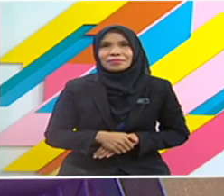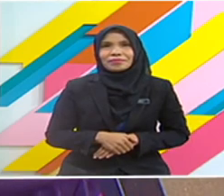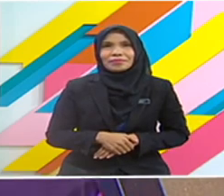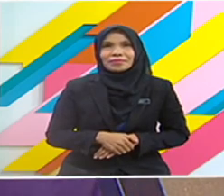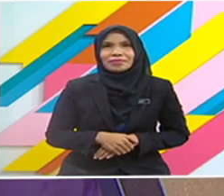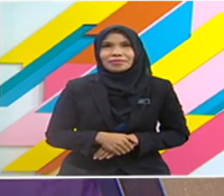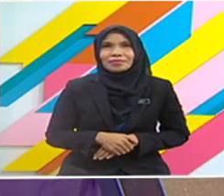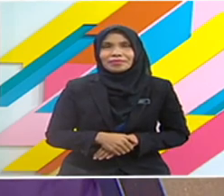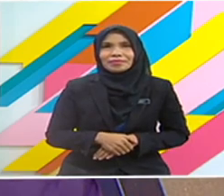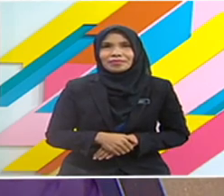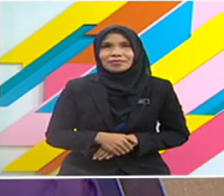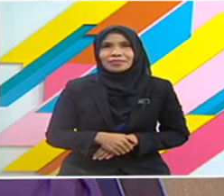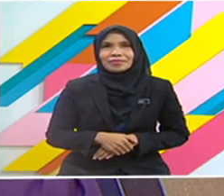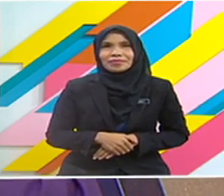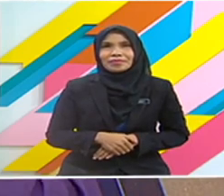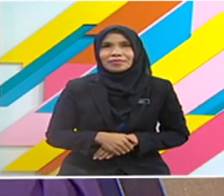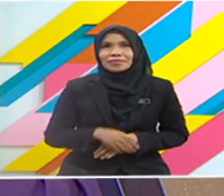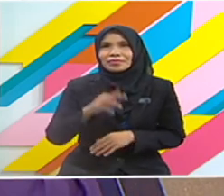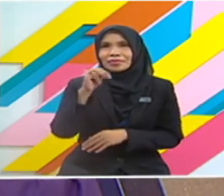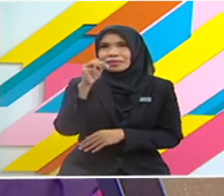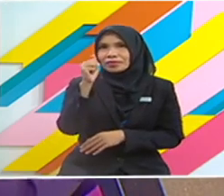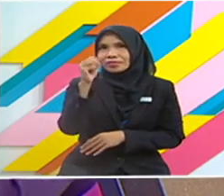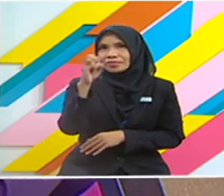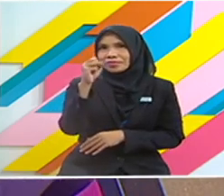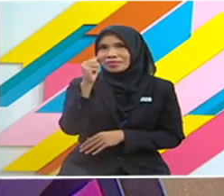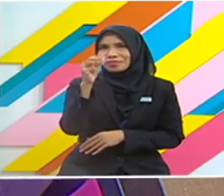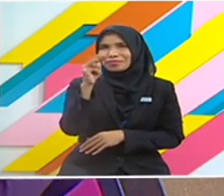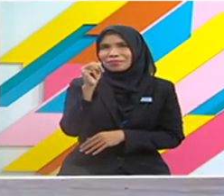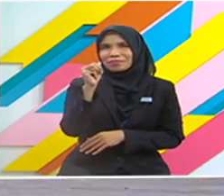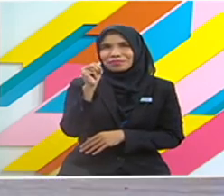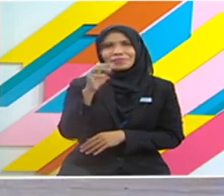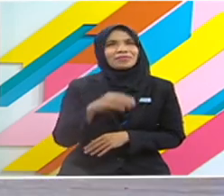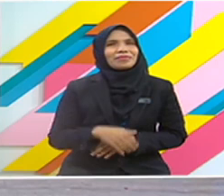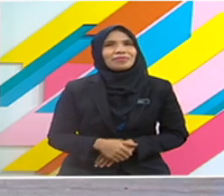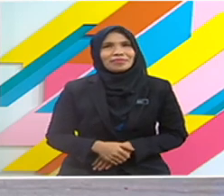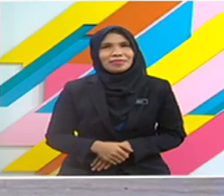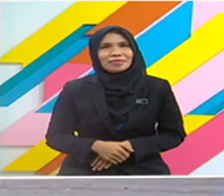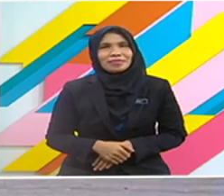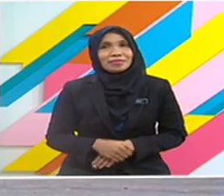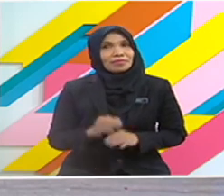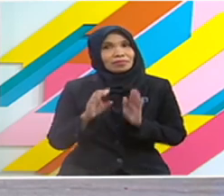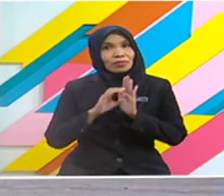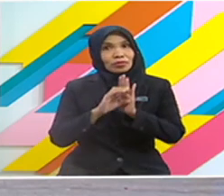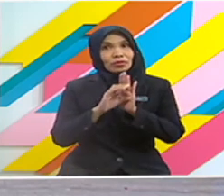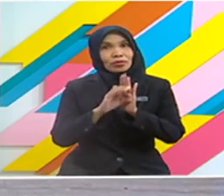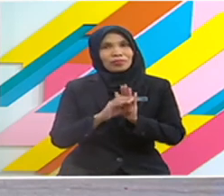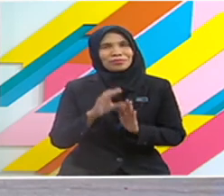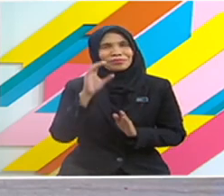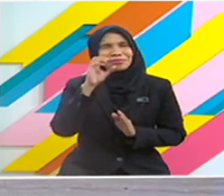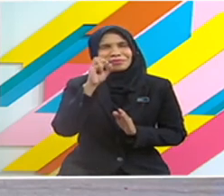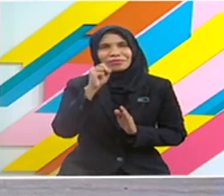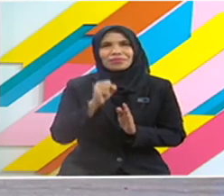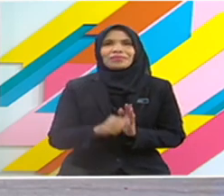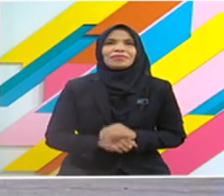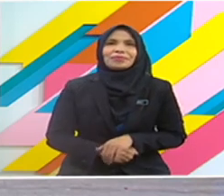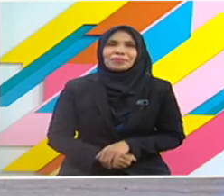rasanya sensitif kepada rasa masam. Patutlah saya rasa masam. Contohnya tadi adalah limau nipis, jus